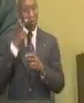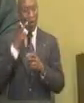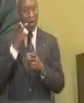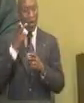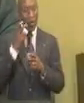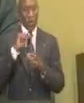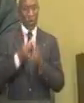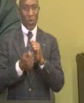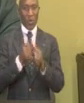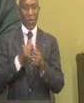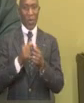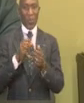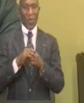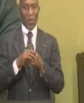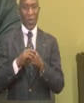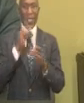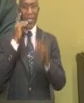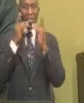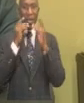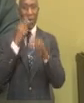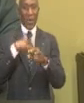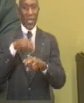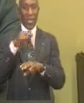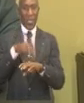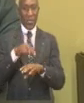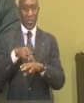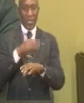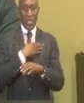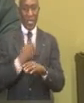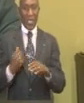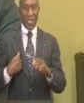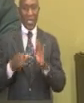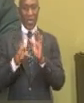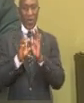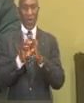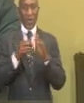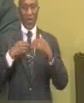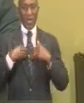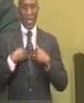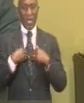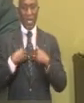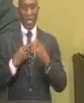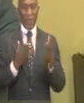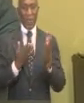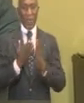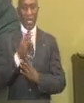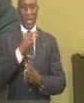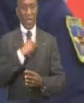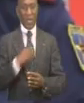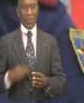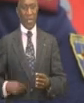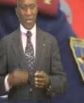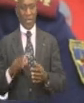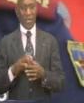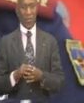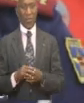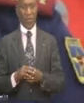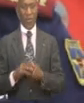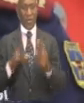a été informé de l'organisation par la mairie de Lubumbashi d'une marche de soutien au chef de